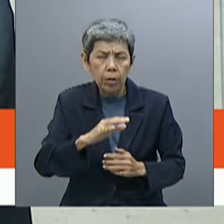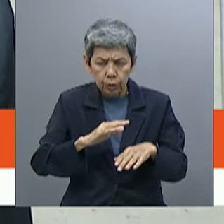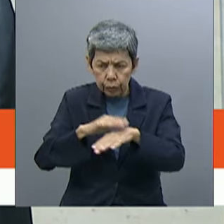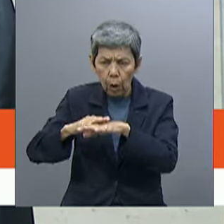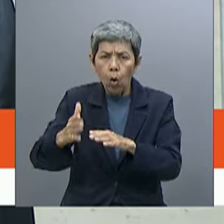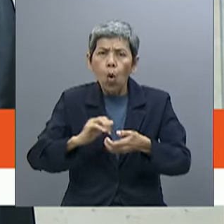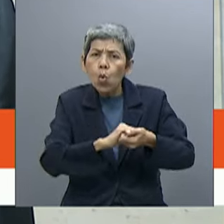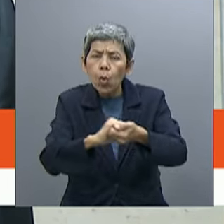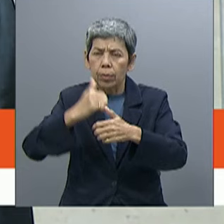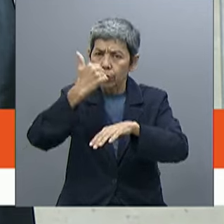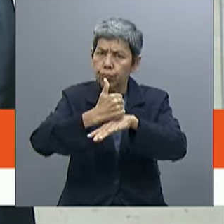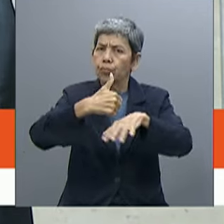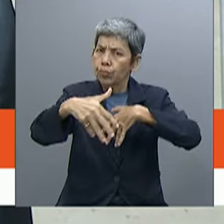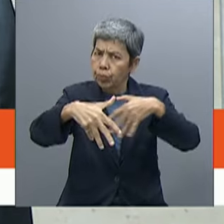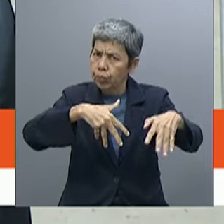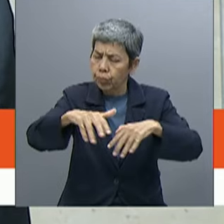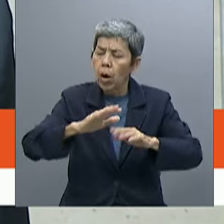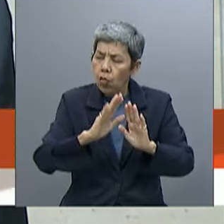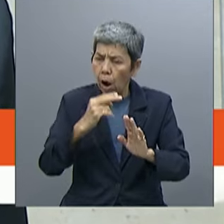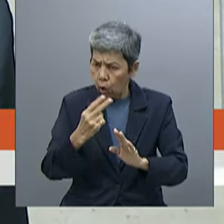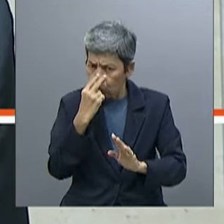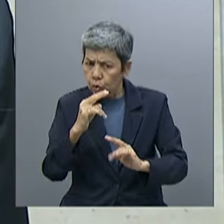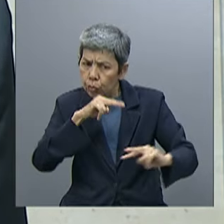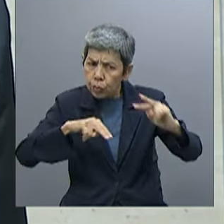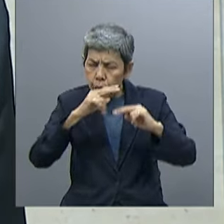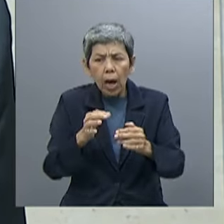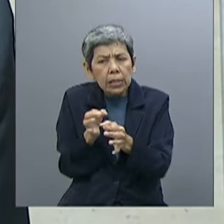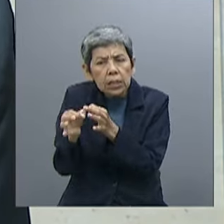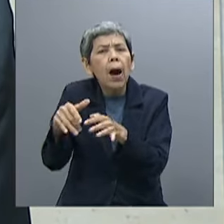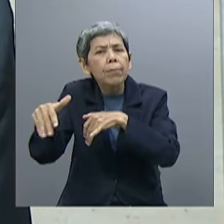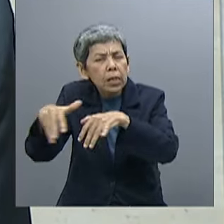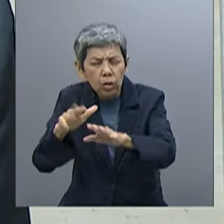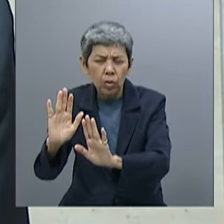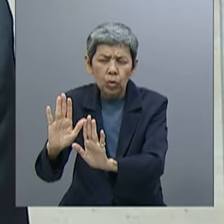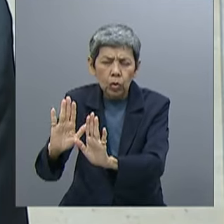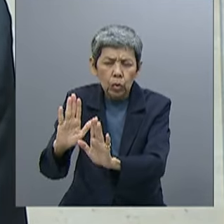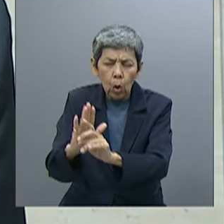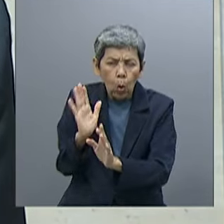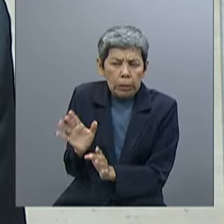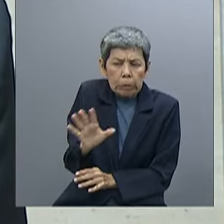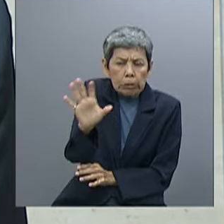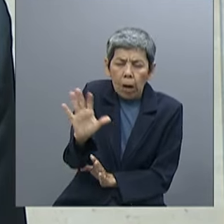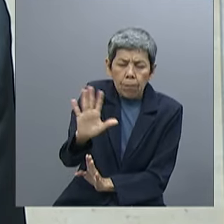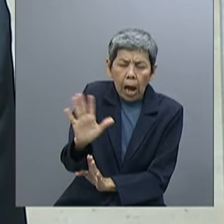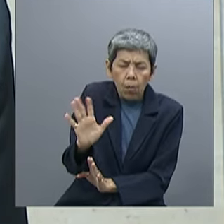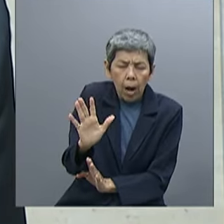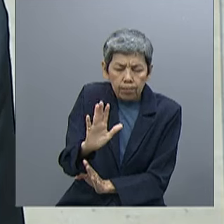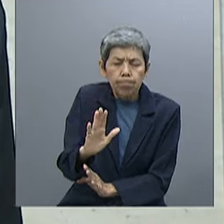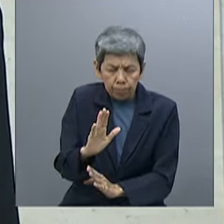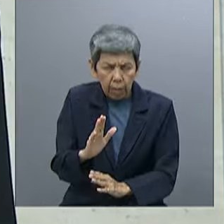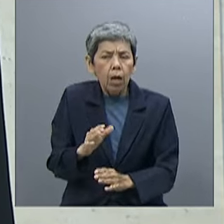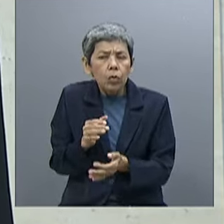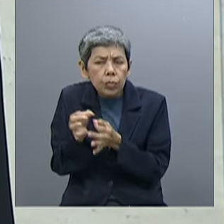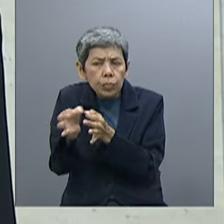ความร่วมมือจากผู้นำท้องที่ท้องถิ่นคิดการช่วยชี้แจงประชาชนว่าอย่าเป็นเครื่องมือของกลุ่มคนที่3นะครับแล้วก็